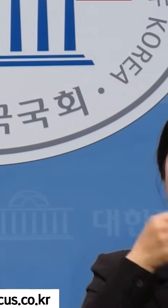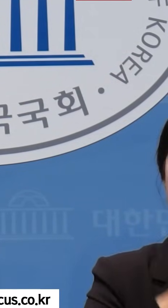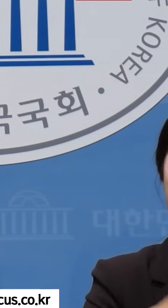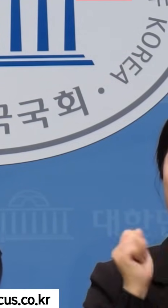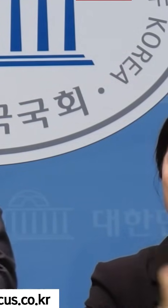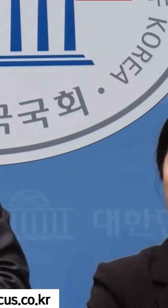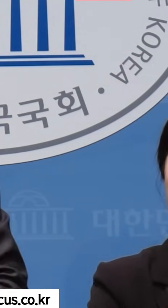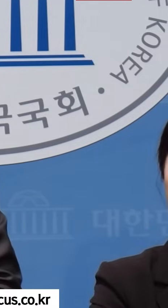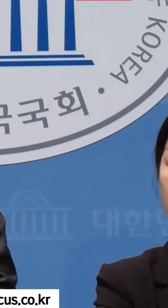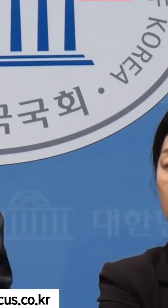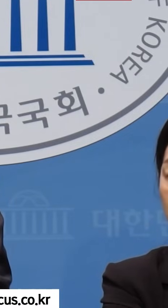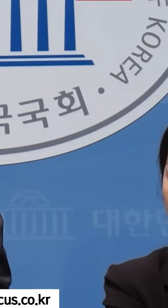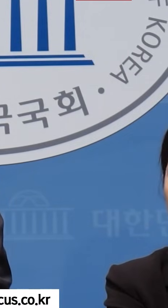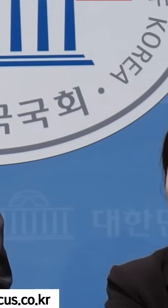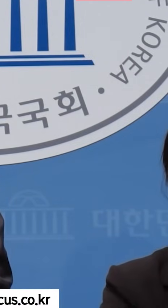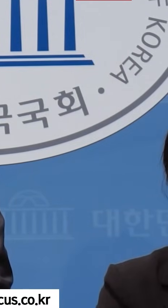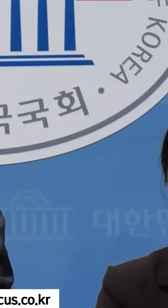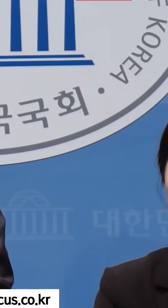판결을 통해 현재